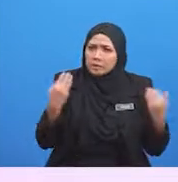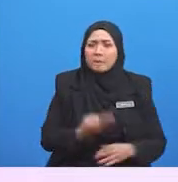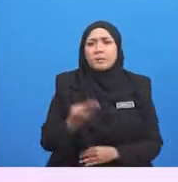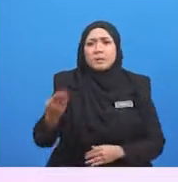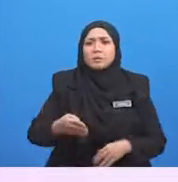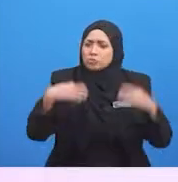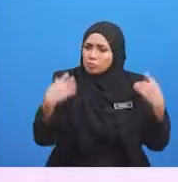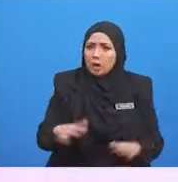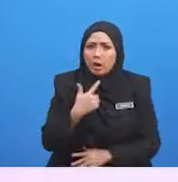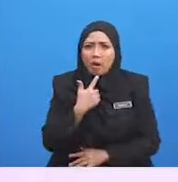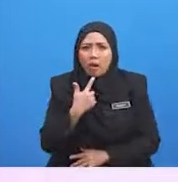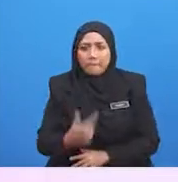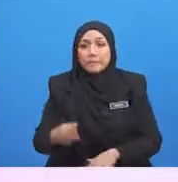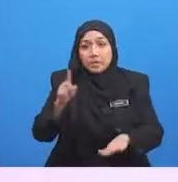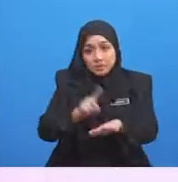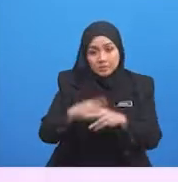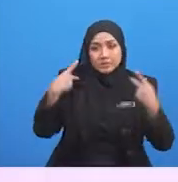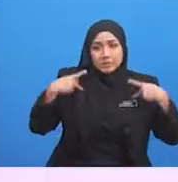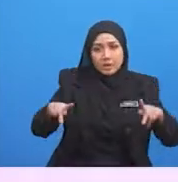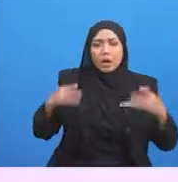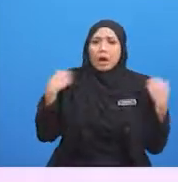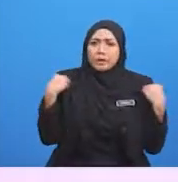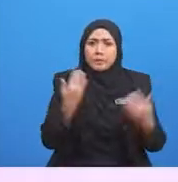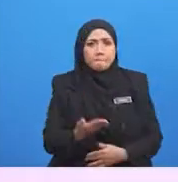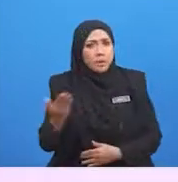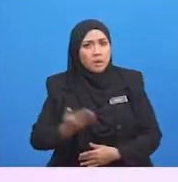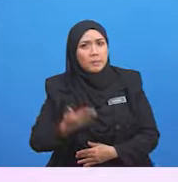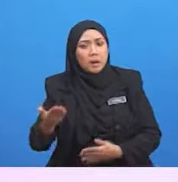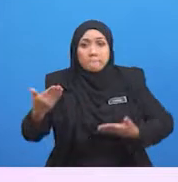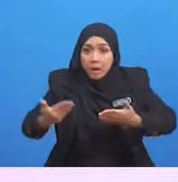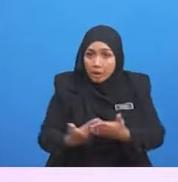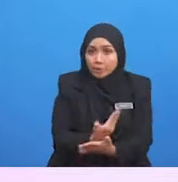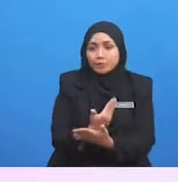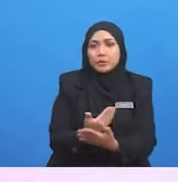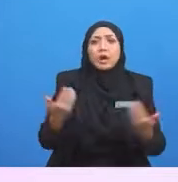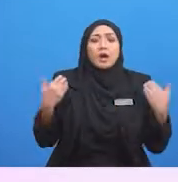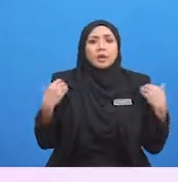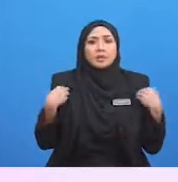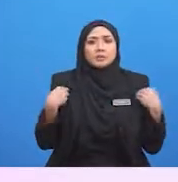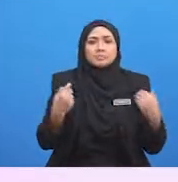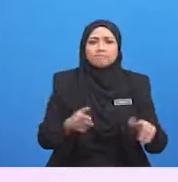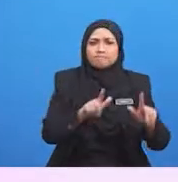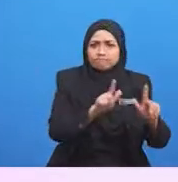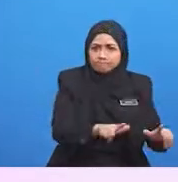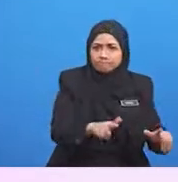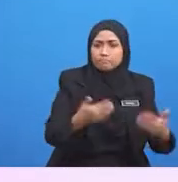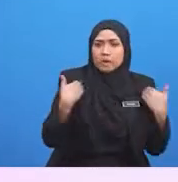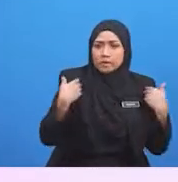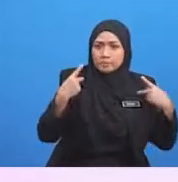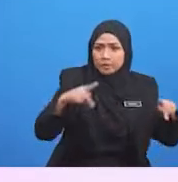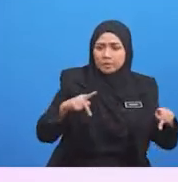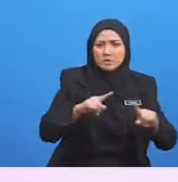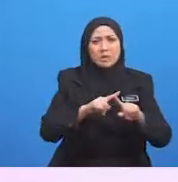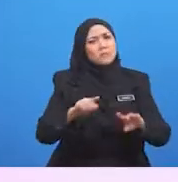di pasaran. Ada produk baru. Ada produk yang pernah ada tetapi sudah tidak ada lagi dijual di